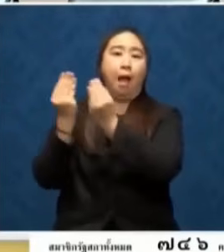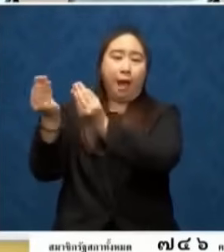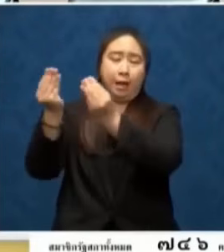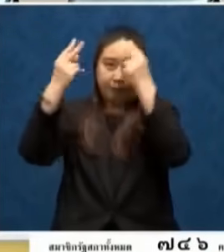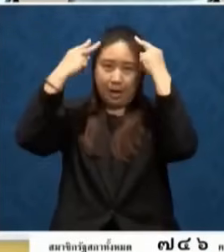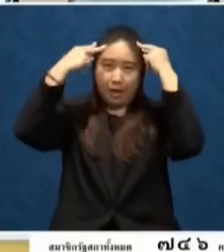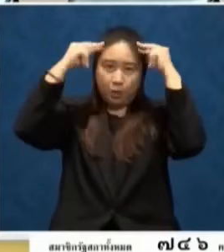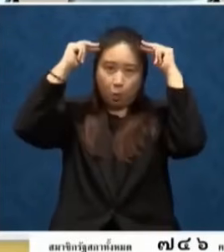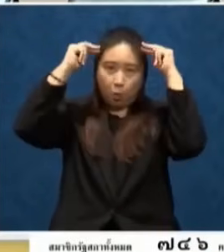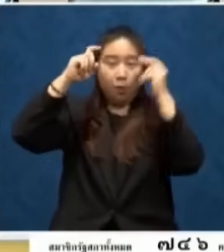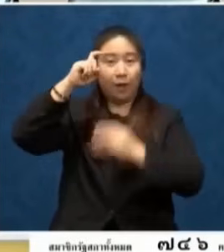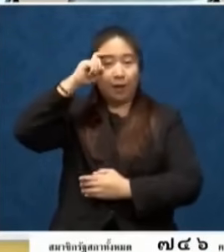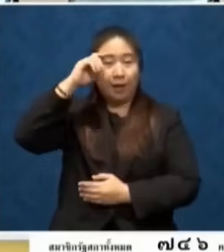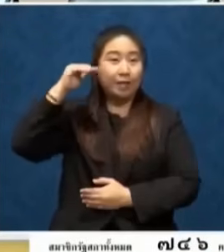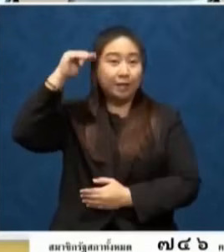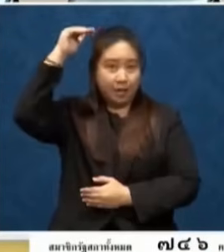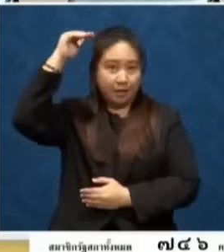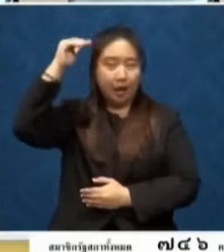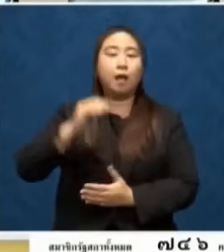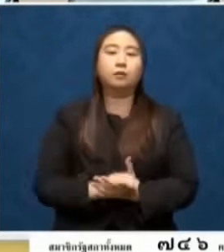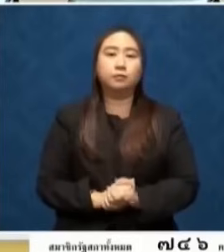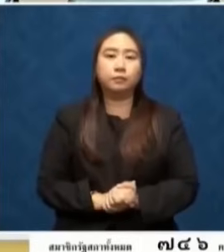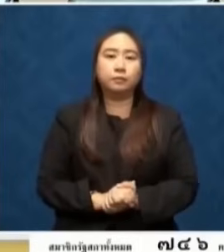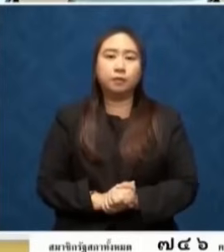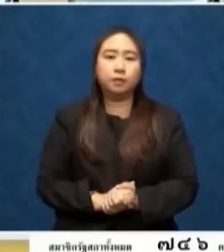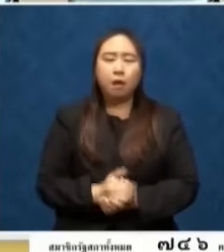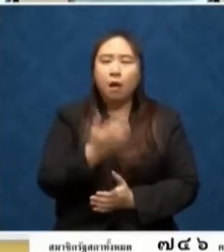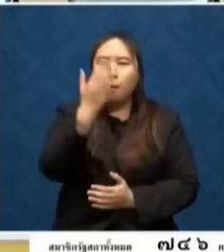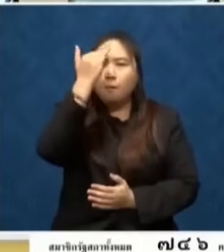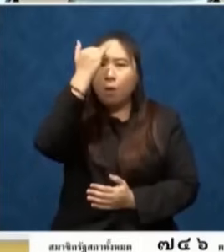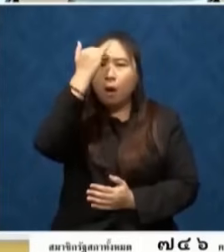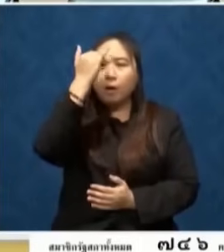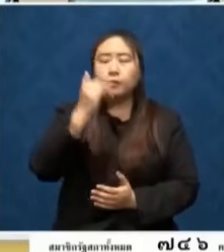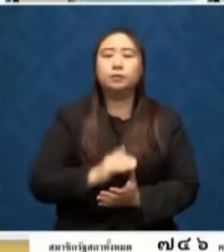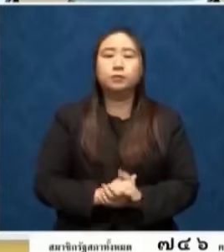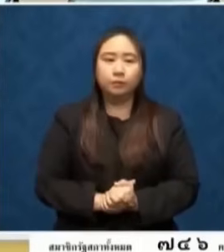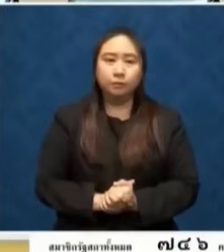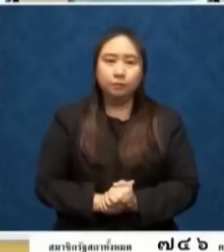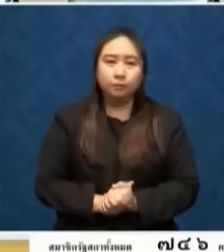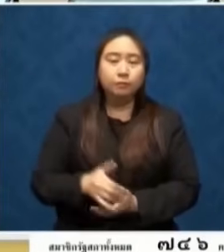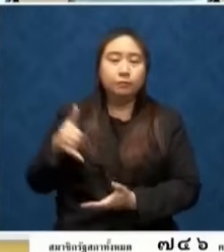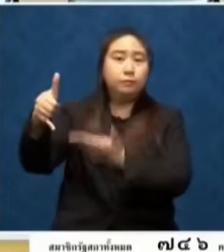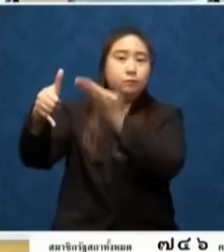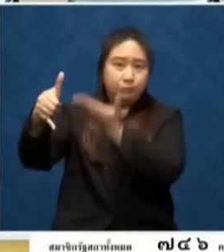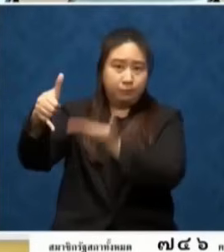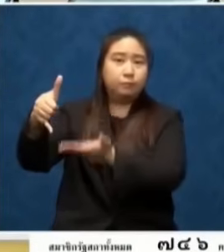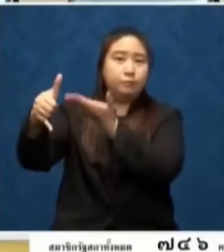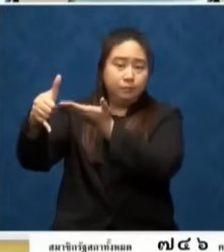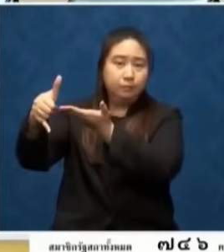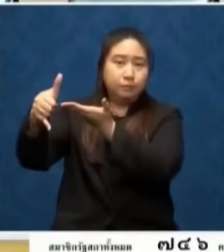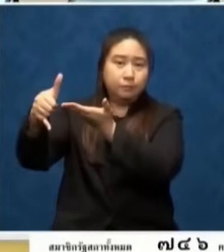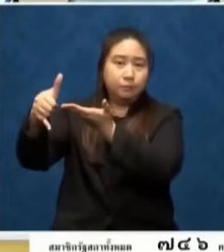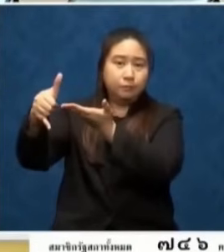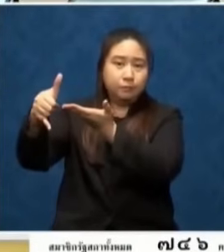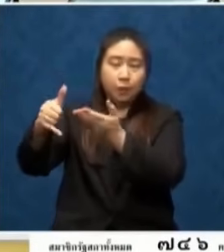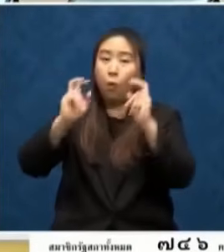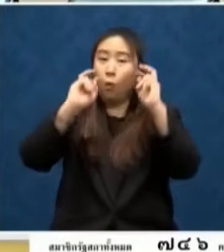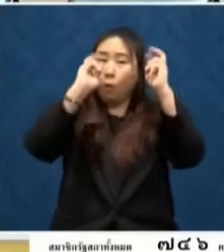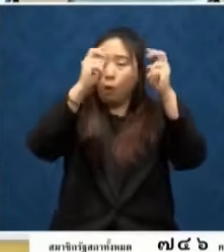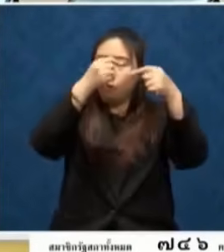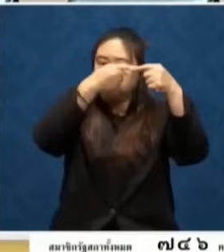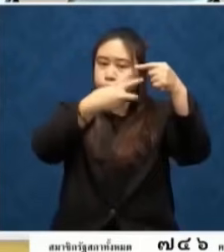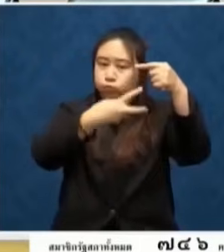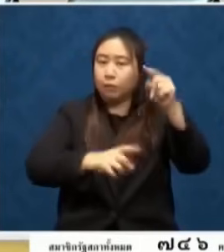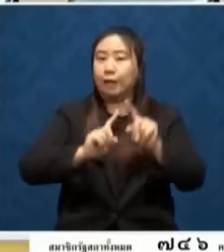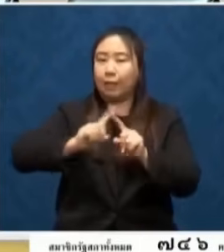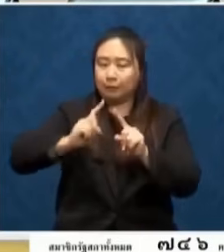รีเศรษฐาครับเพราะว่าอย่างน้อยท่านได้ชี้แจงประเด็นต่าง